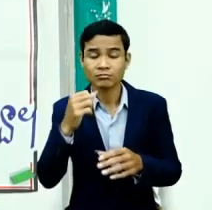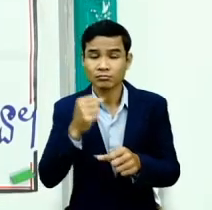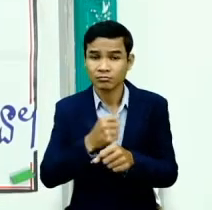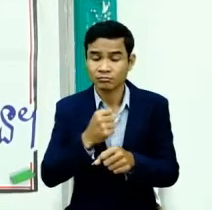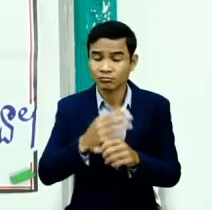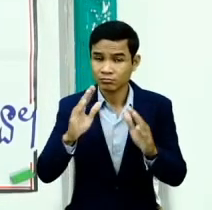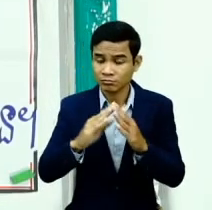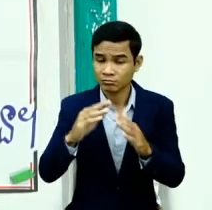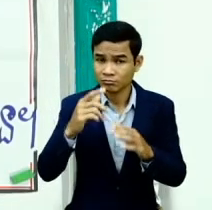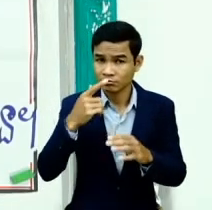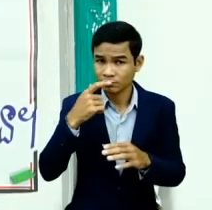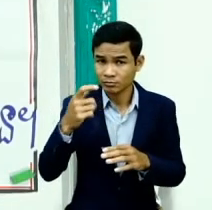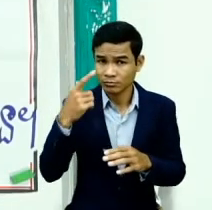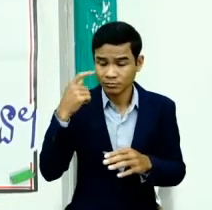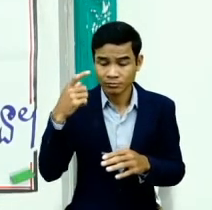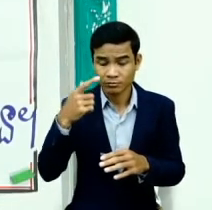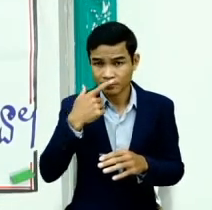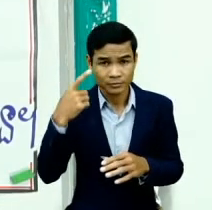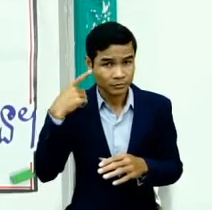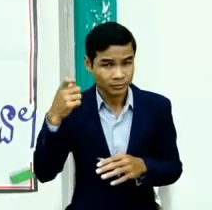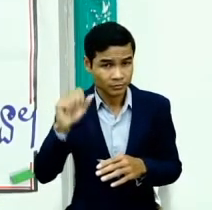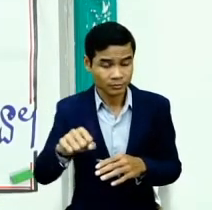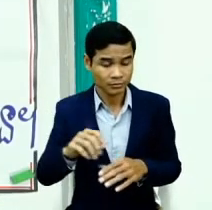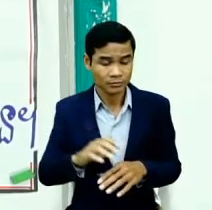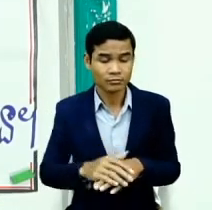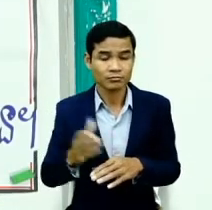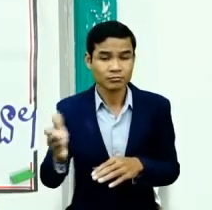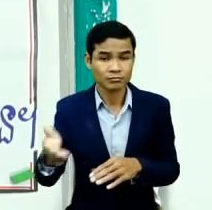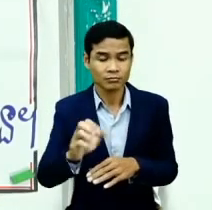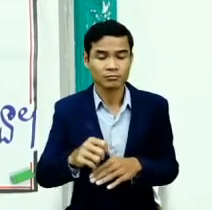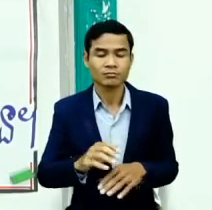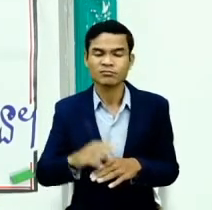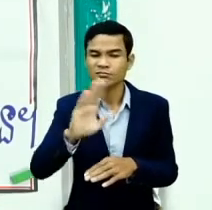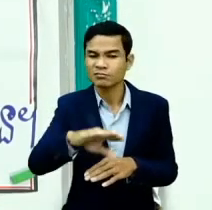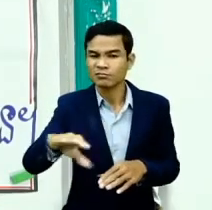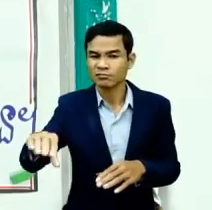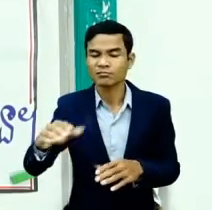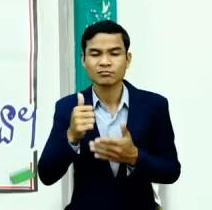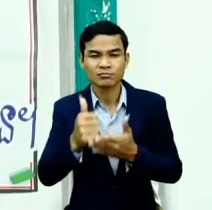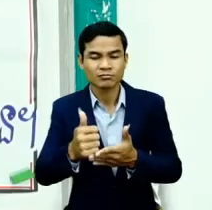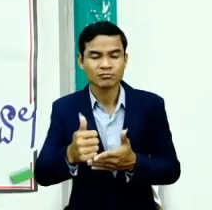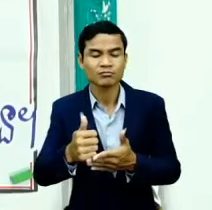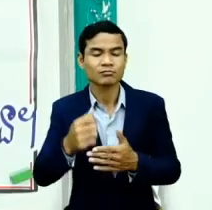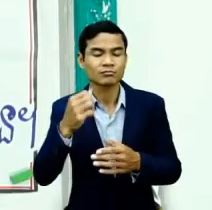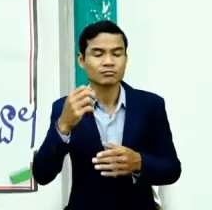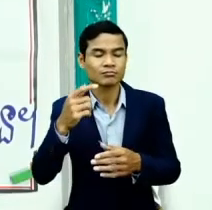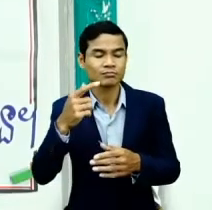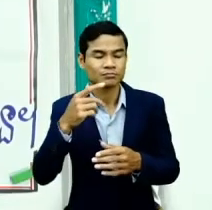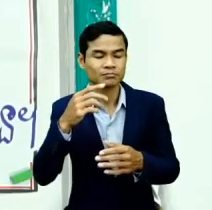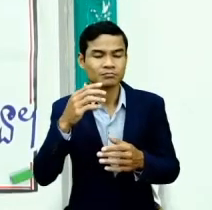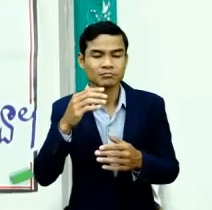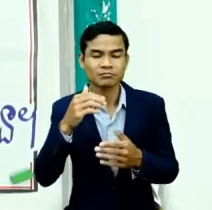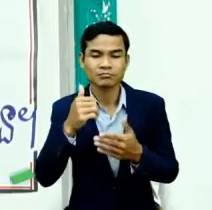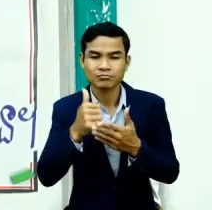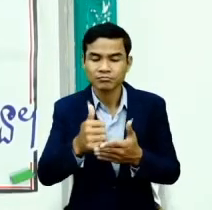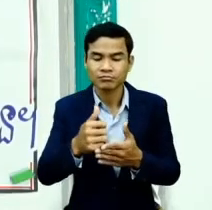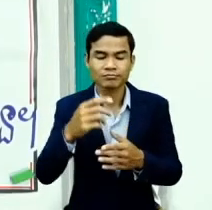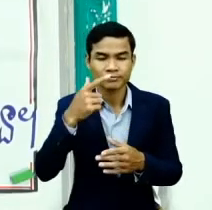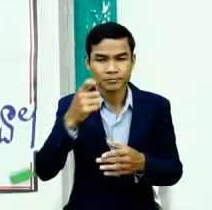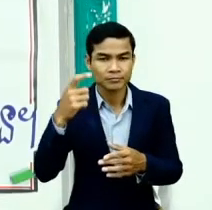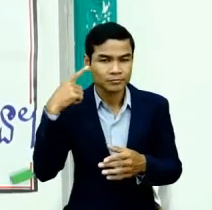vậy khá là đái ạ cha chúng lại con bên nhá ta con bạn chui thôi cái cao vậy khá